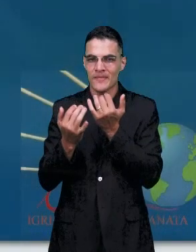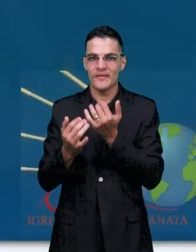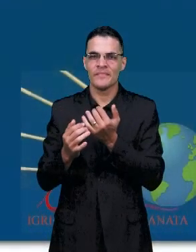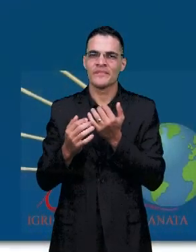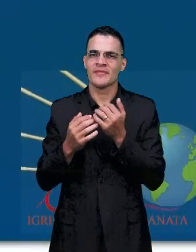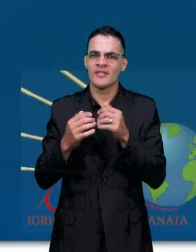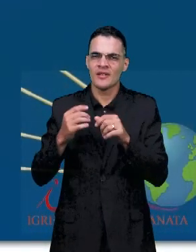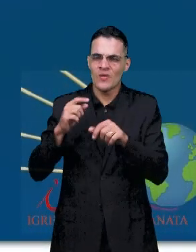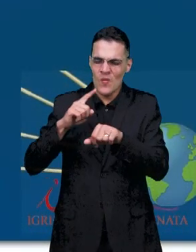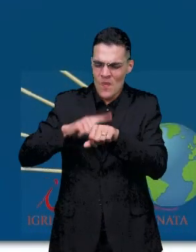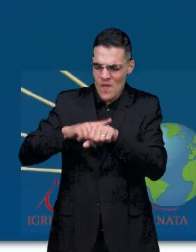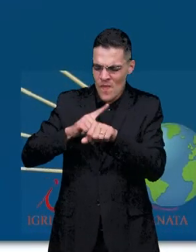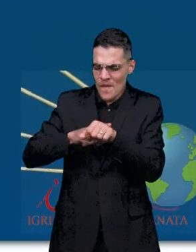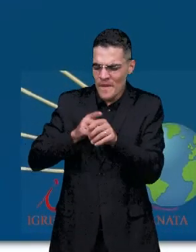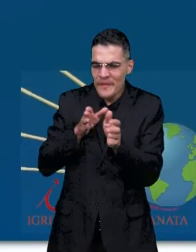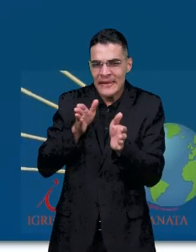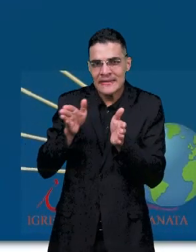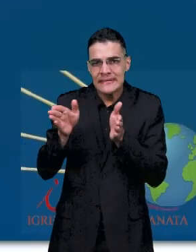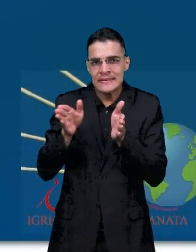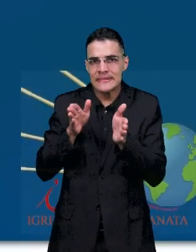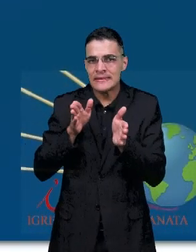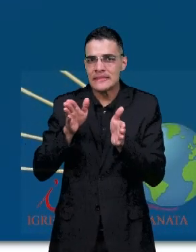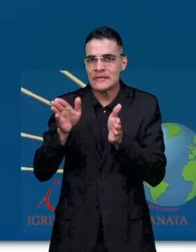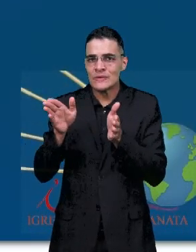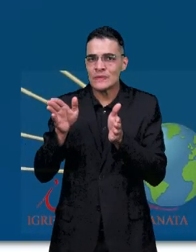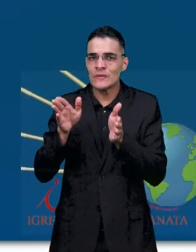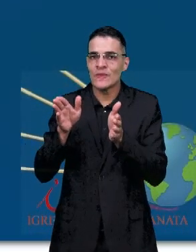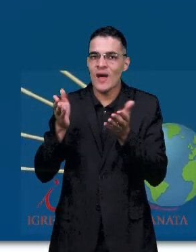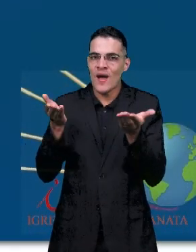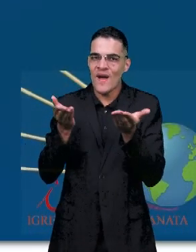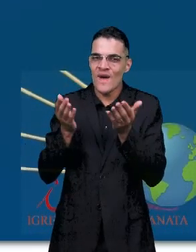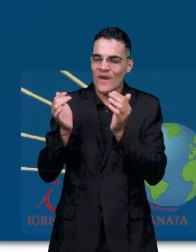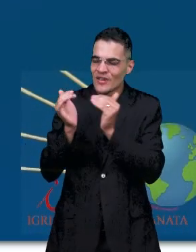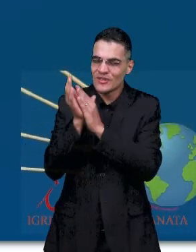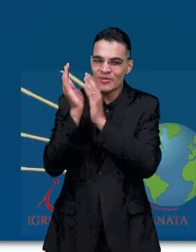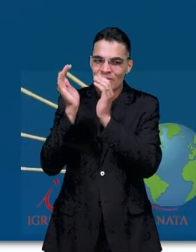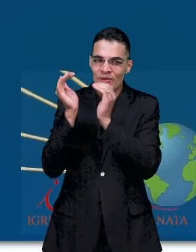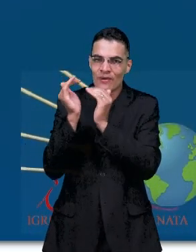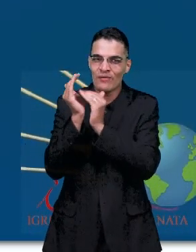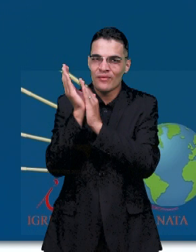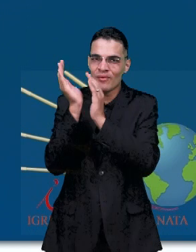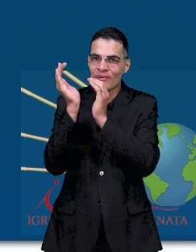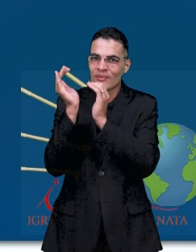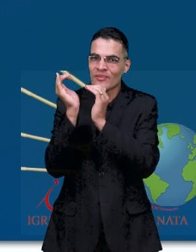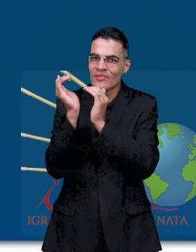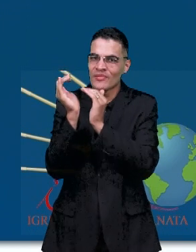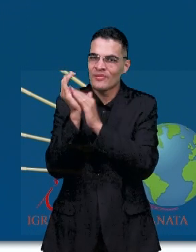В этот момент, момент хвалы, который приносит радость сердцу.